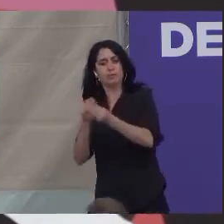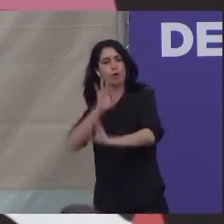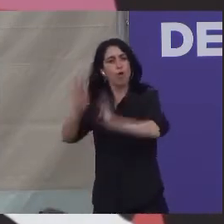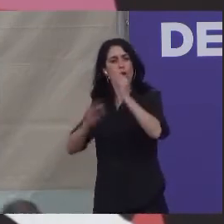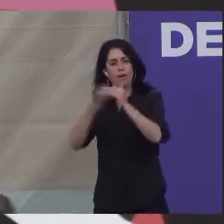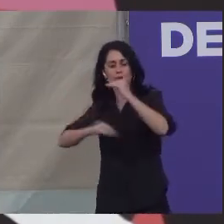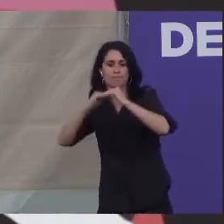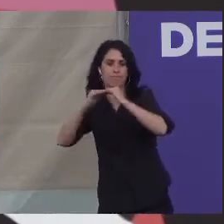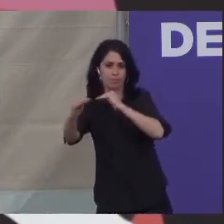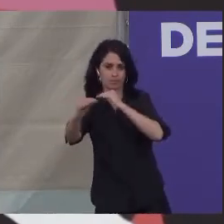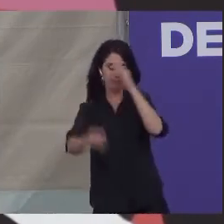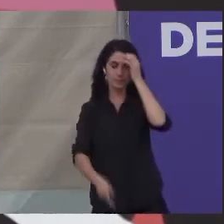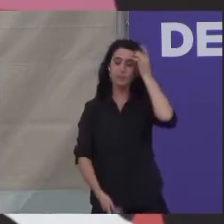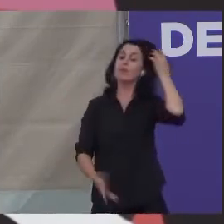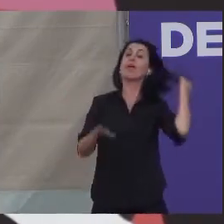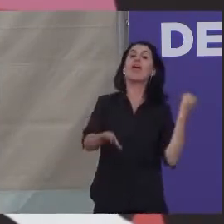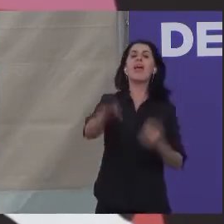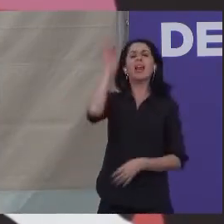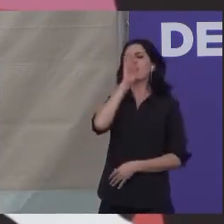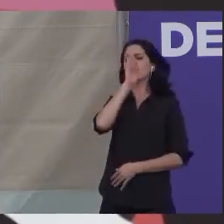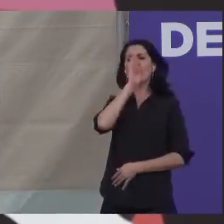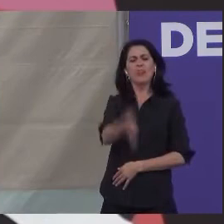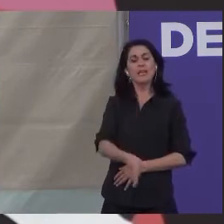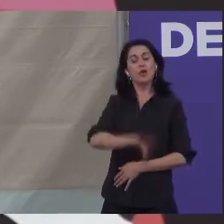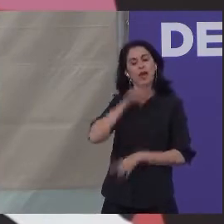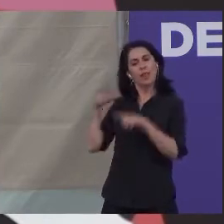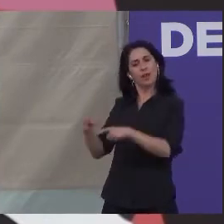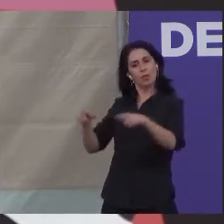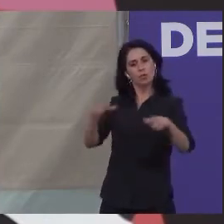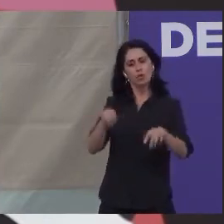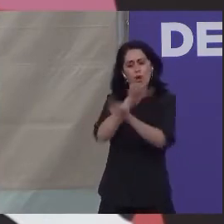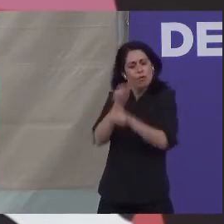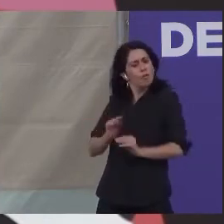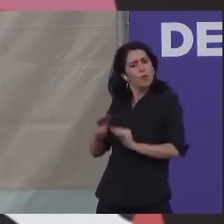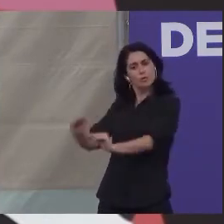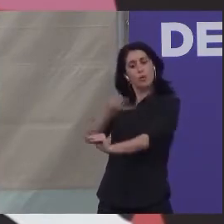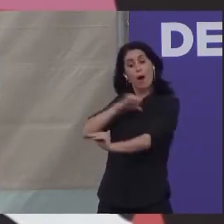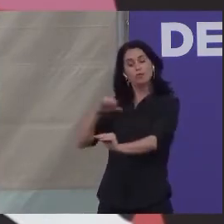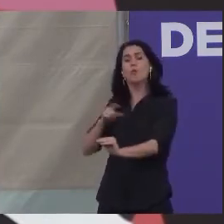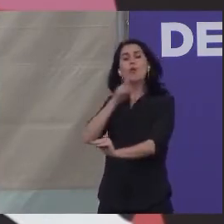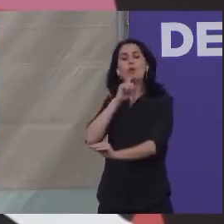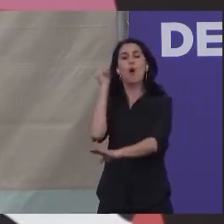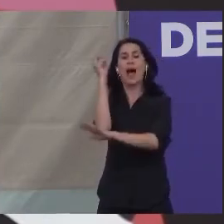I seran elegits directament per cercles de forma autònoma en assemblees presencials.